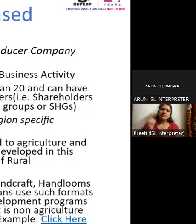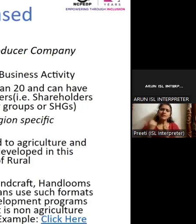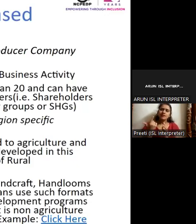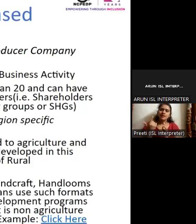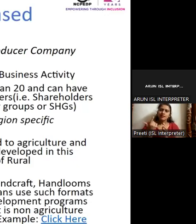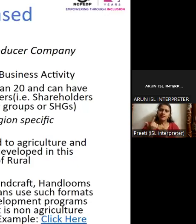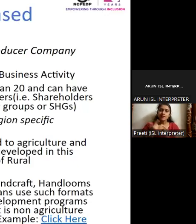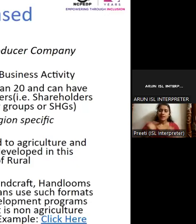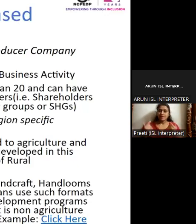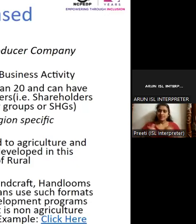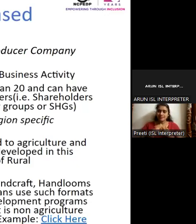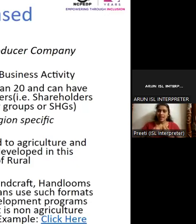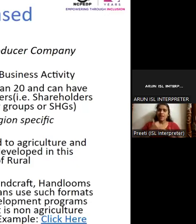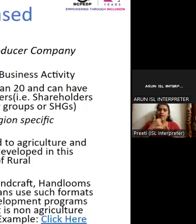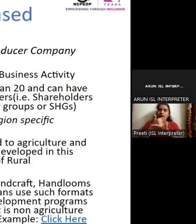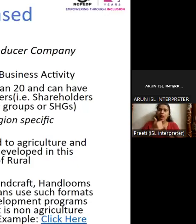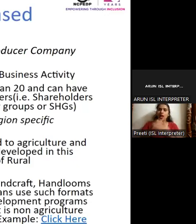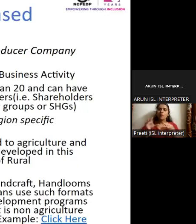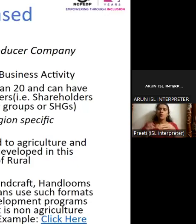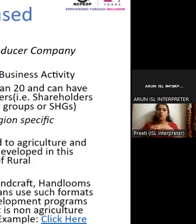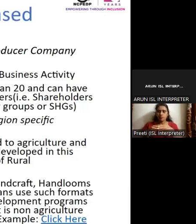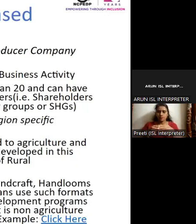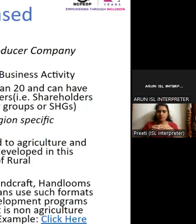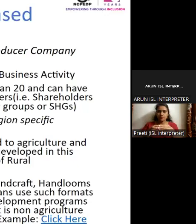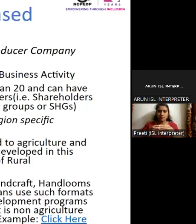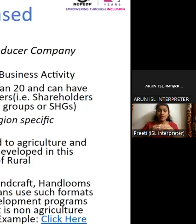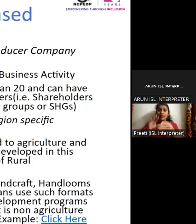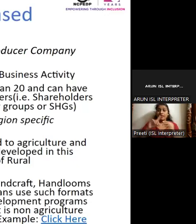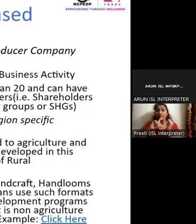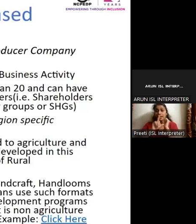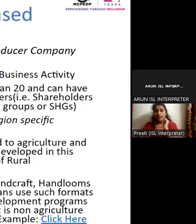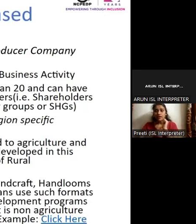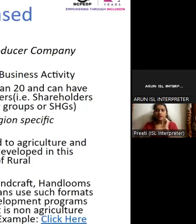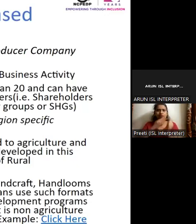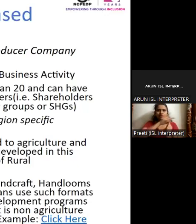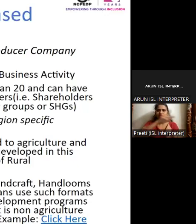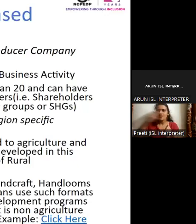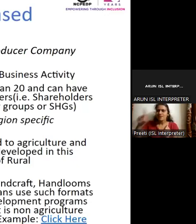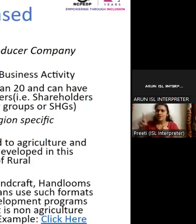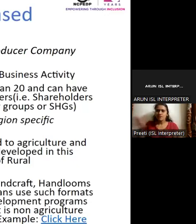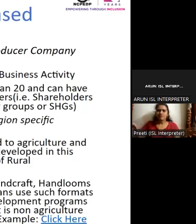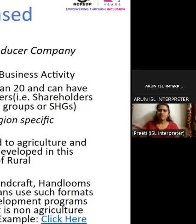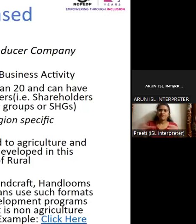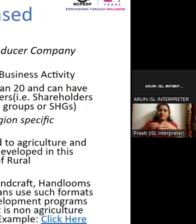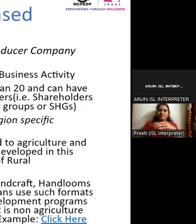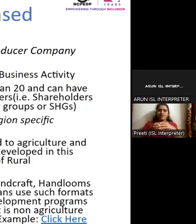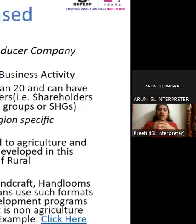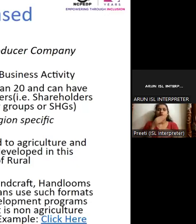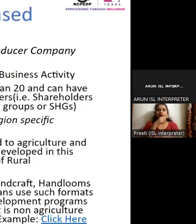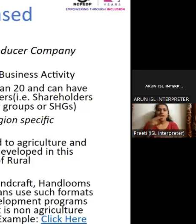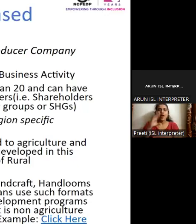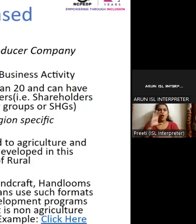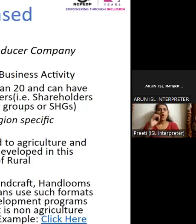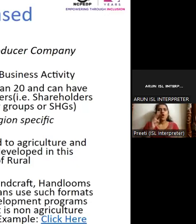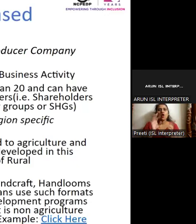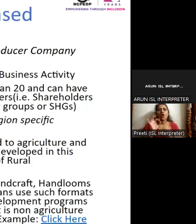बाद में संगठित कर दी जाए अलग अलग जगहों से, तो उसको मिला के हम कोऑपरेटिव या प्रोड्यूसर कंपनी